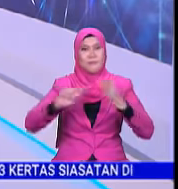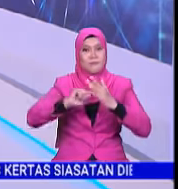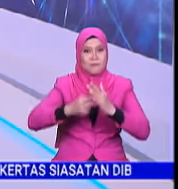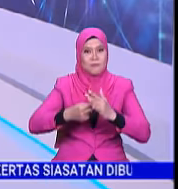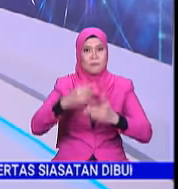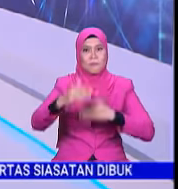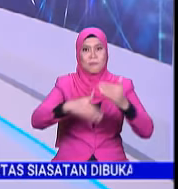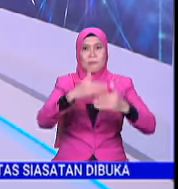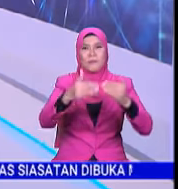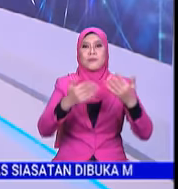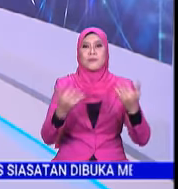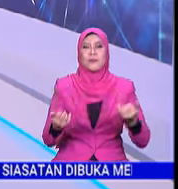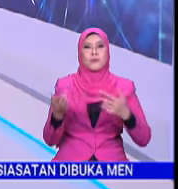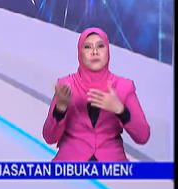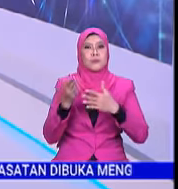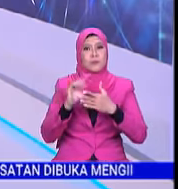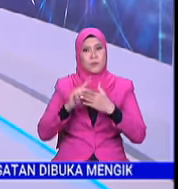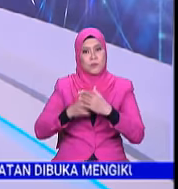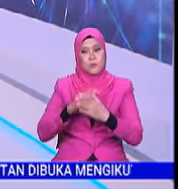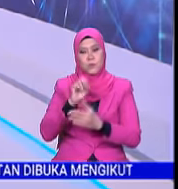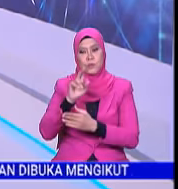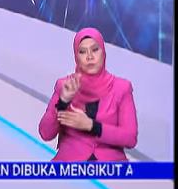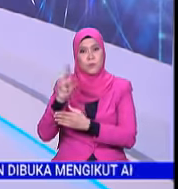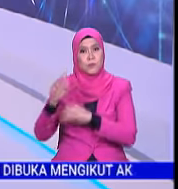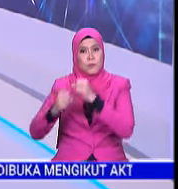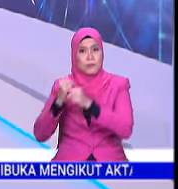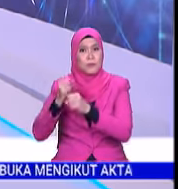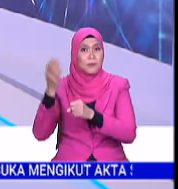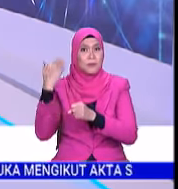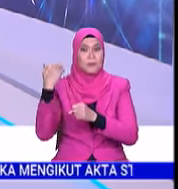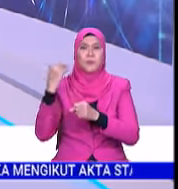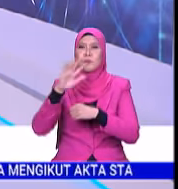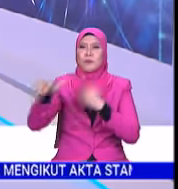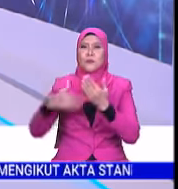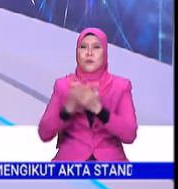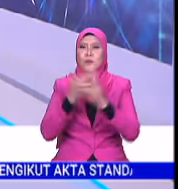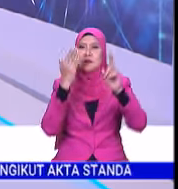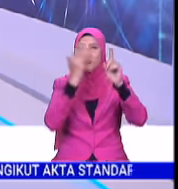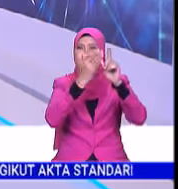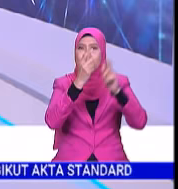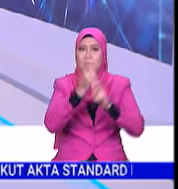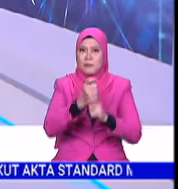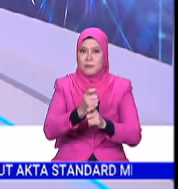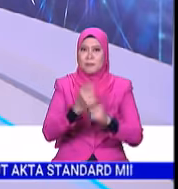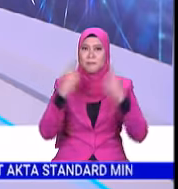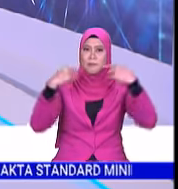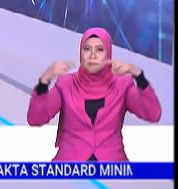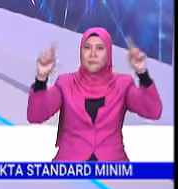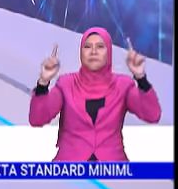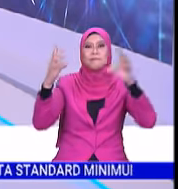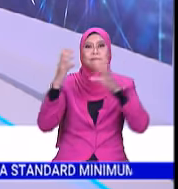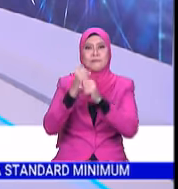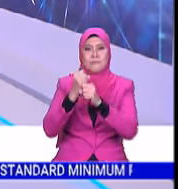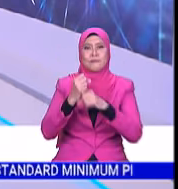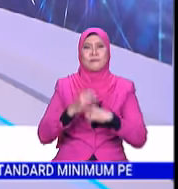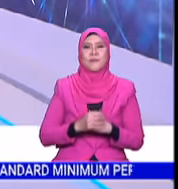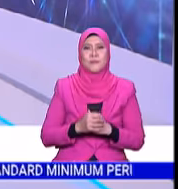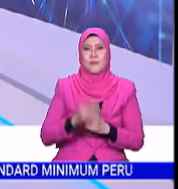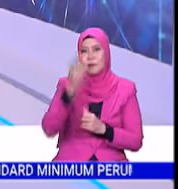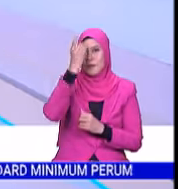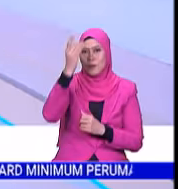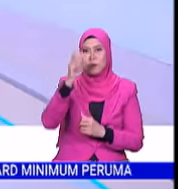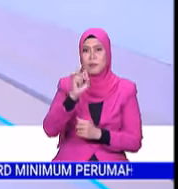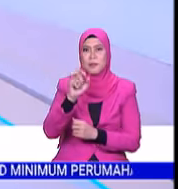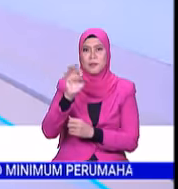beliau, laporan suku tahun bermula April lalu juga mendapati semua sasaran ditetapkan berjaya dicapai. Datuk Saifuddin